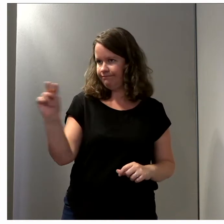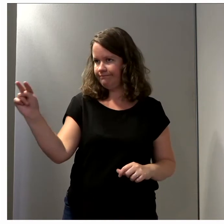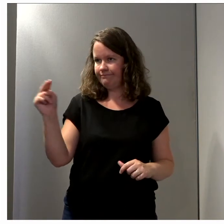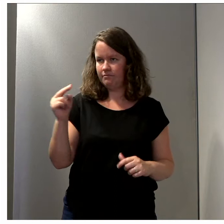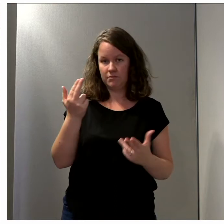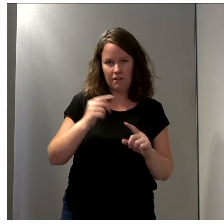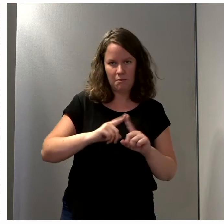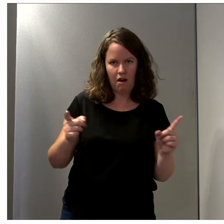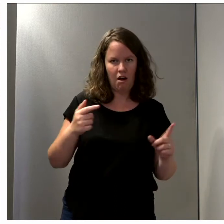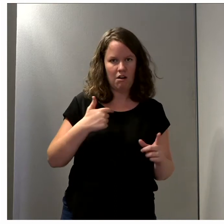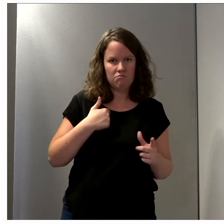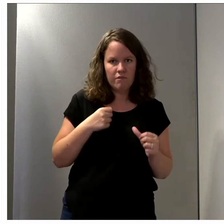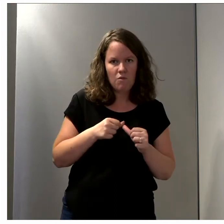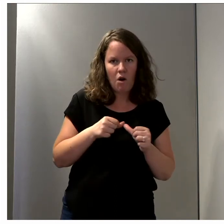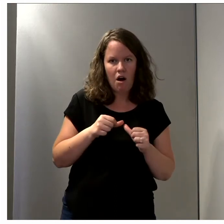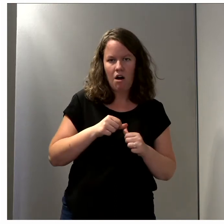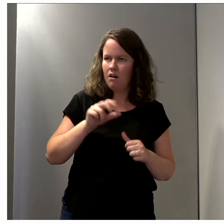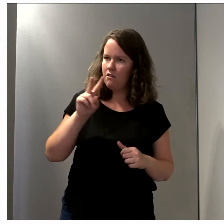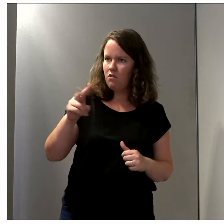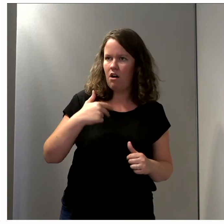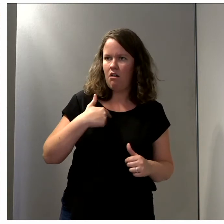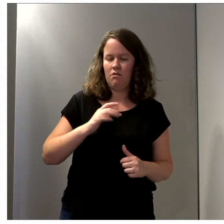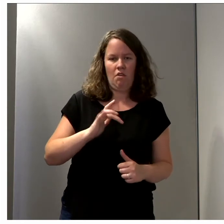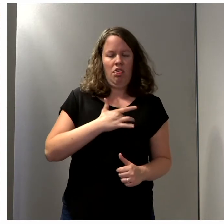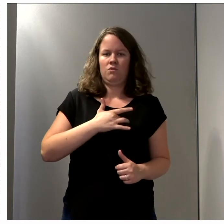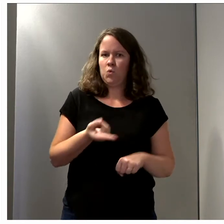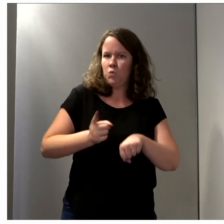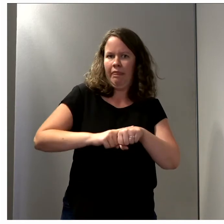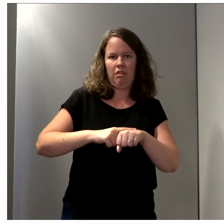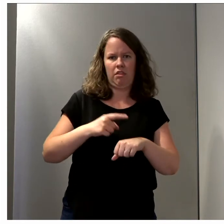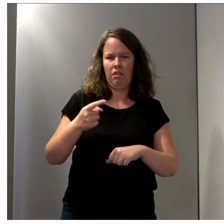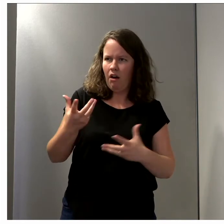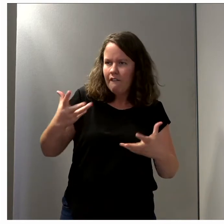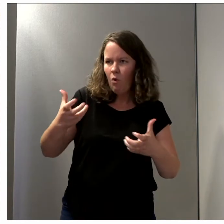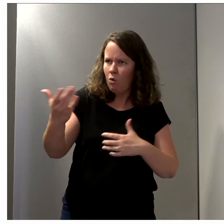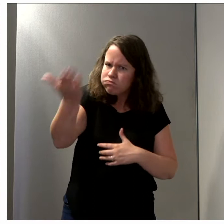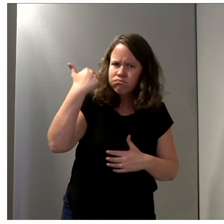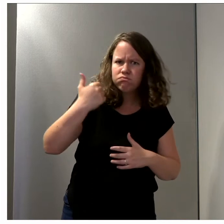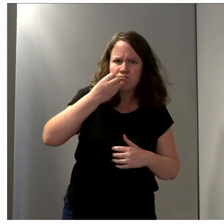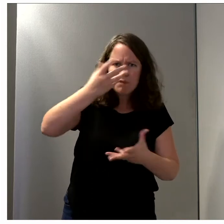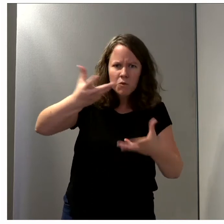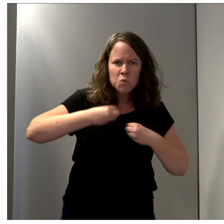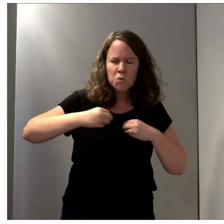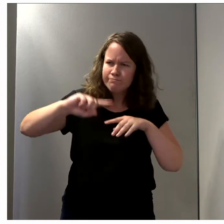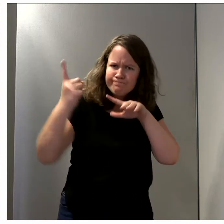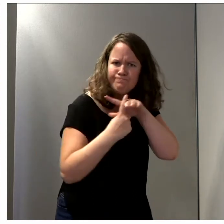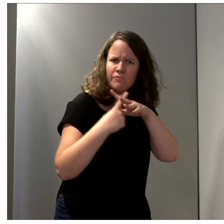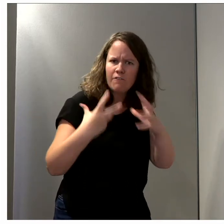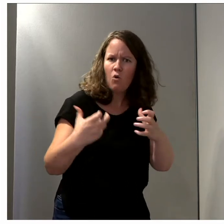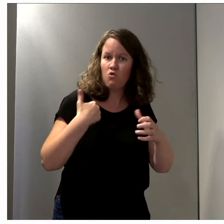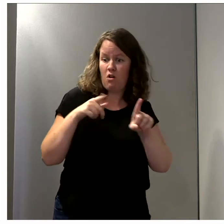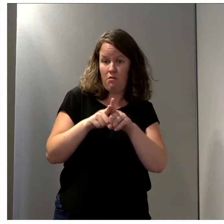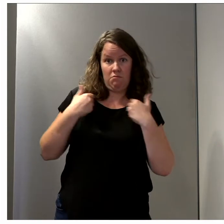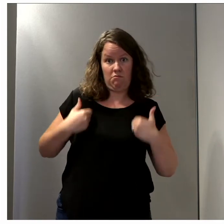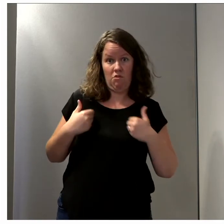moi c'est qu'une envie ça me donne une émotion et qu'une envie de chercher pour qu'ils soient plus accompagnés qui comme moi qui